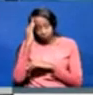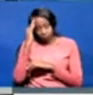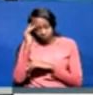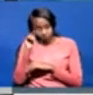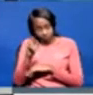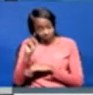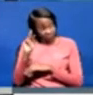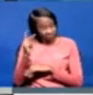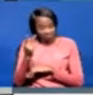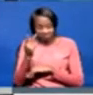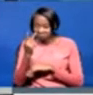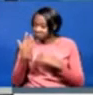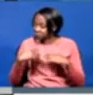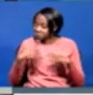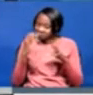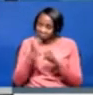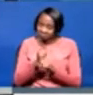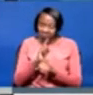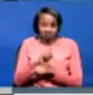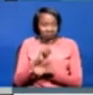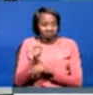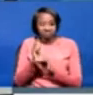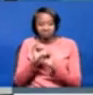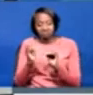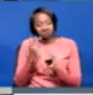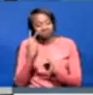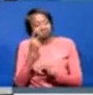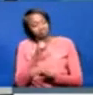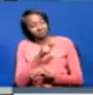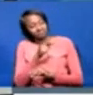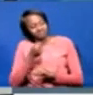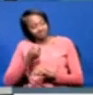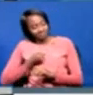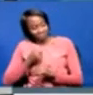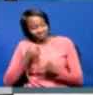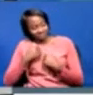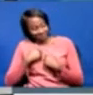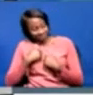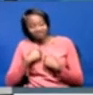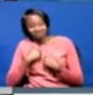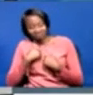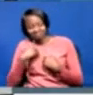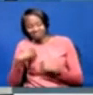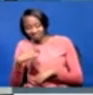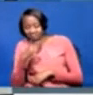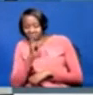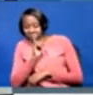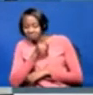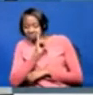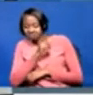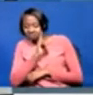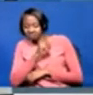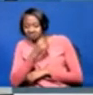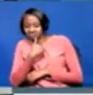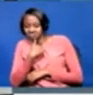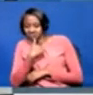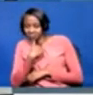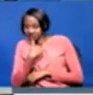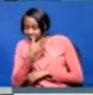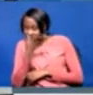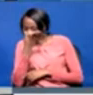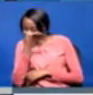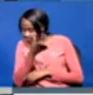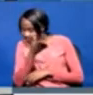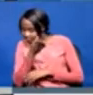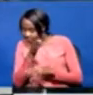waaminiani. Ukiona ya kwamba Robi ameshika kitu, utaanza kusema lazima huyu kuna kitu pale amefanya